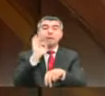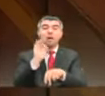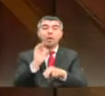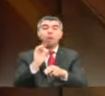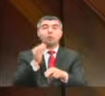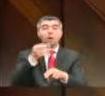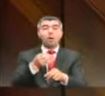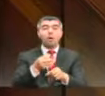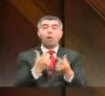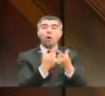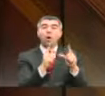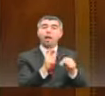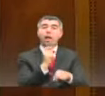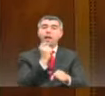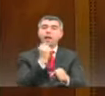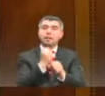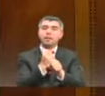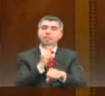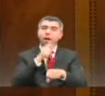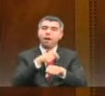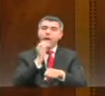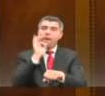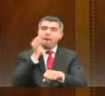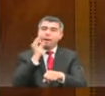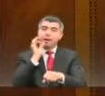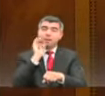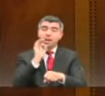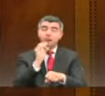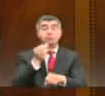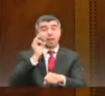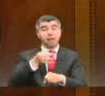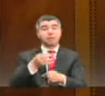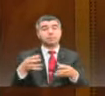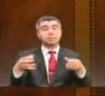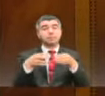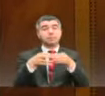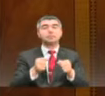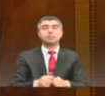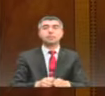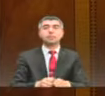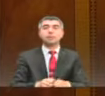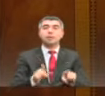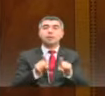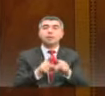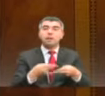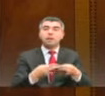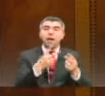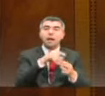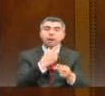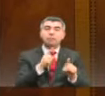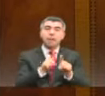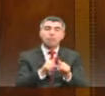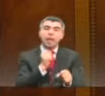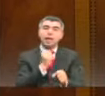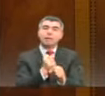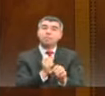وأصحاب المهن الحرة إلى حيز الوجود، وسأرجع إلى هذه النقطة. تحسين وتبسيط شروط الاستفادة من التعويض على فقدان